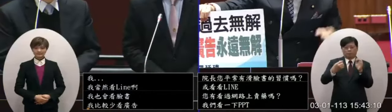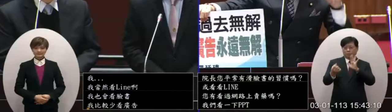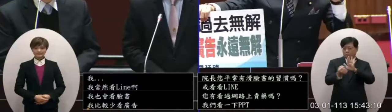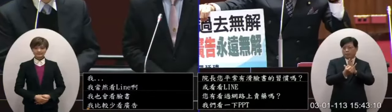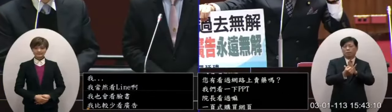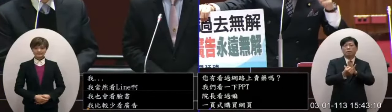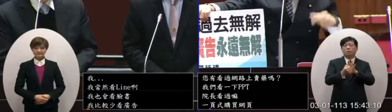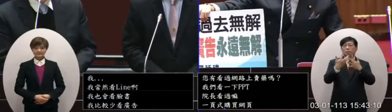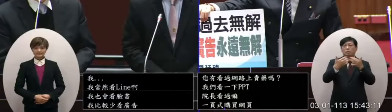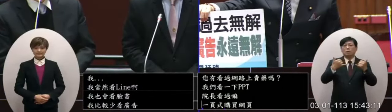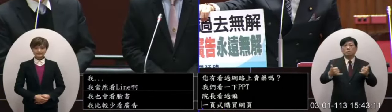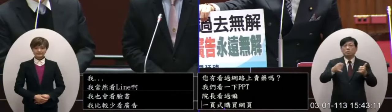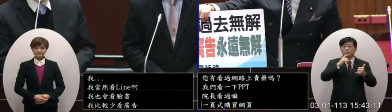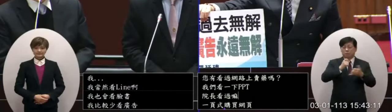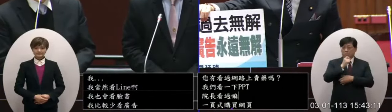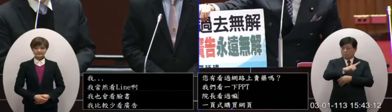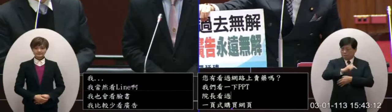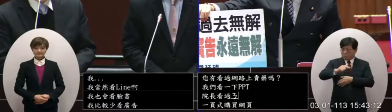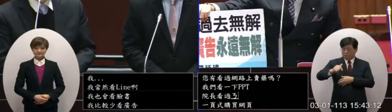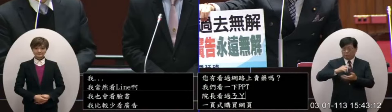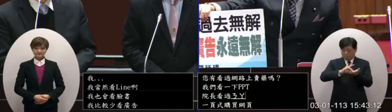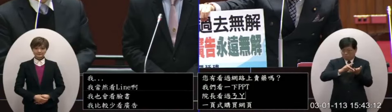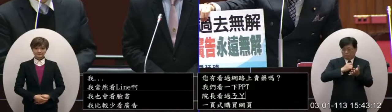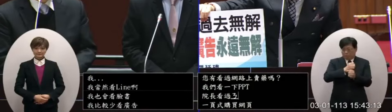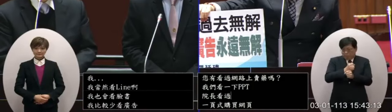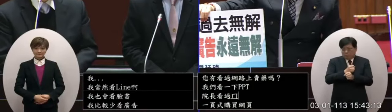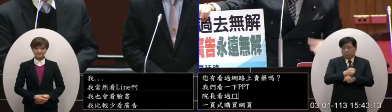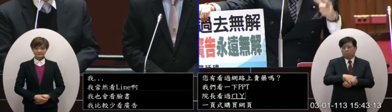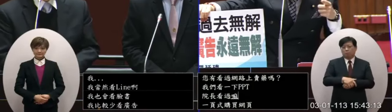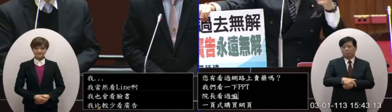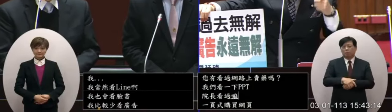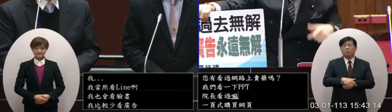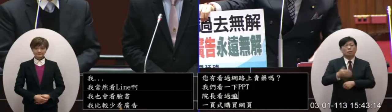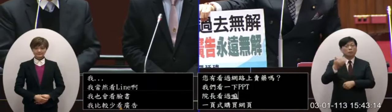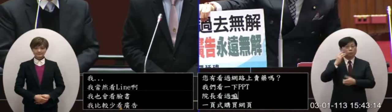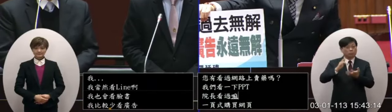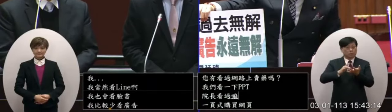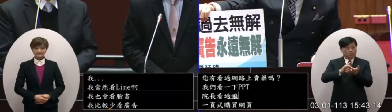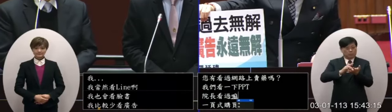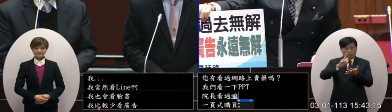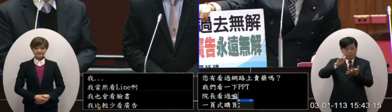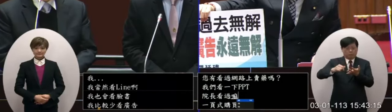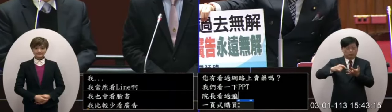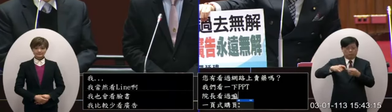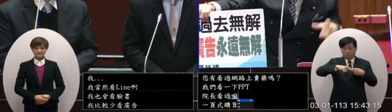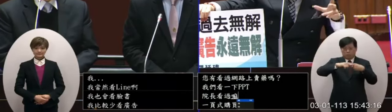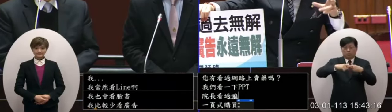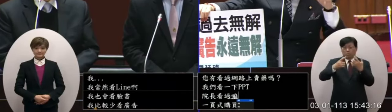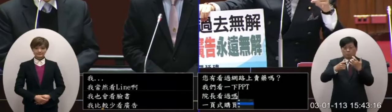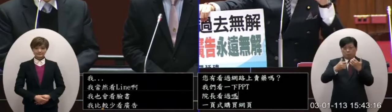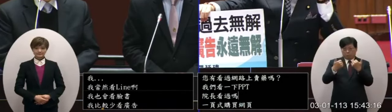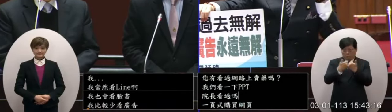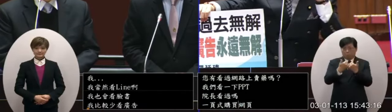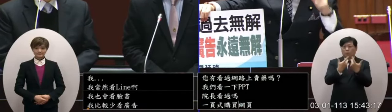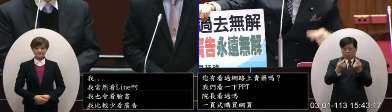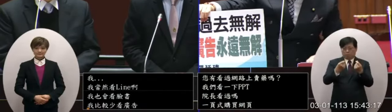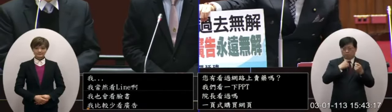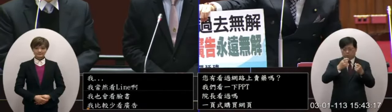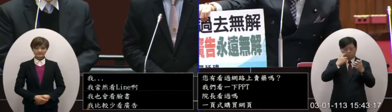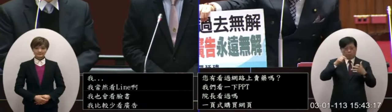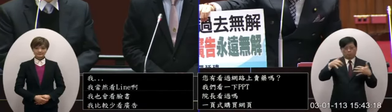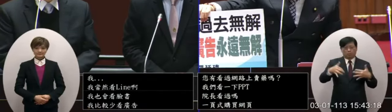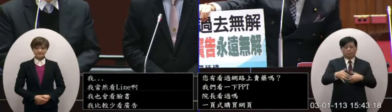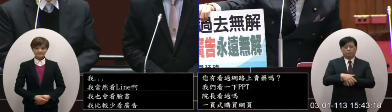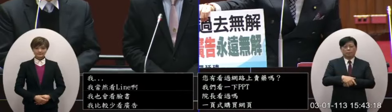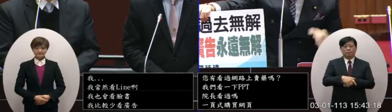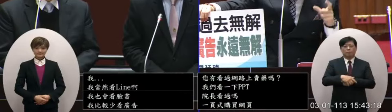登，网路上购药要小心。药师全年会也发出呼吁，要求政府要重视这样子的一个问